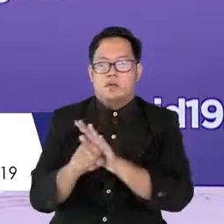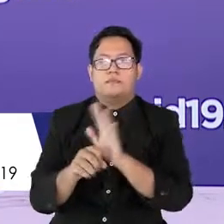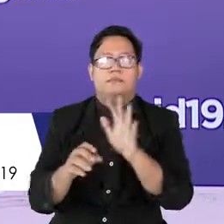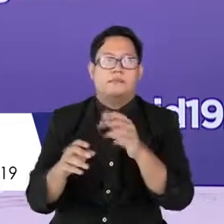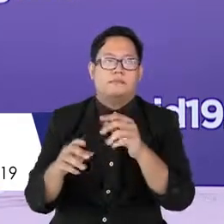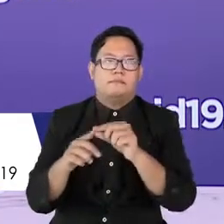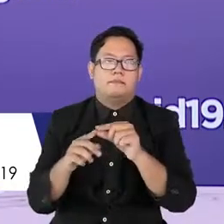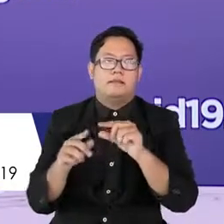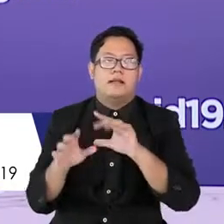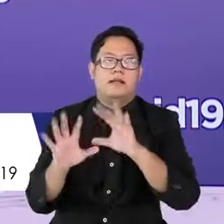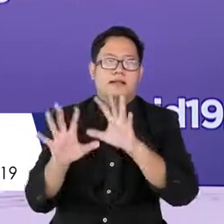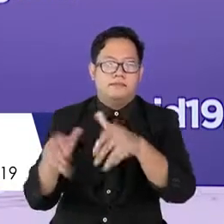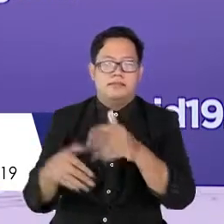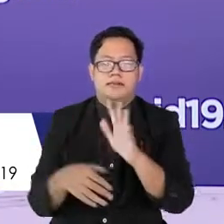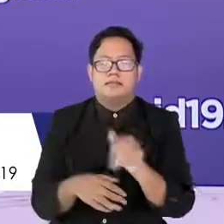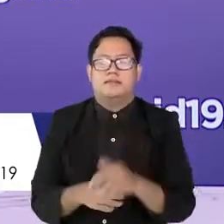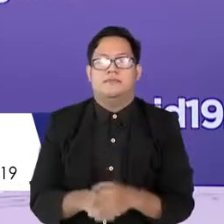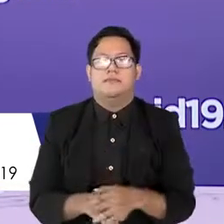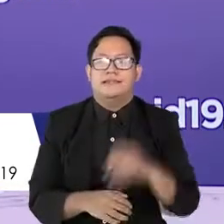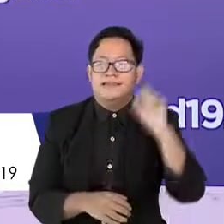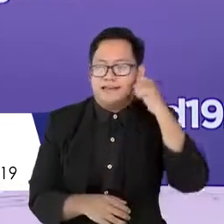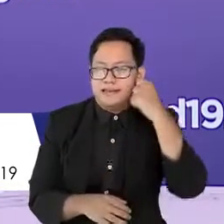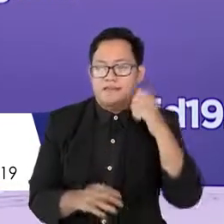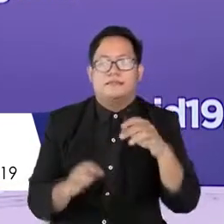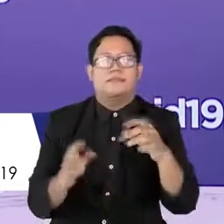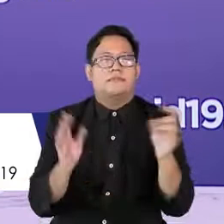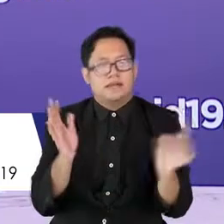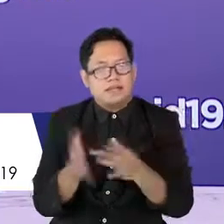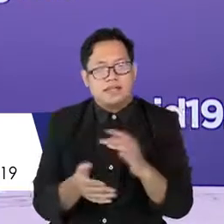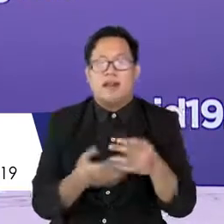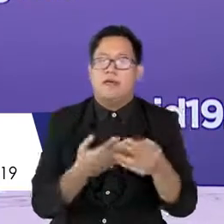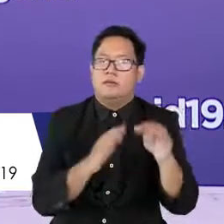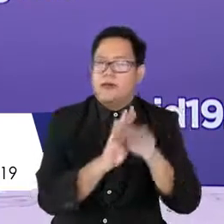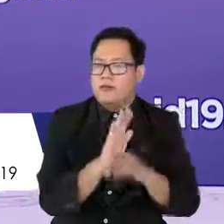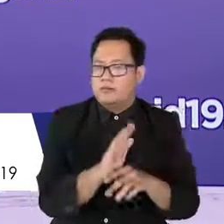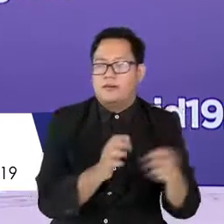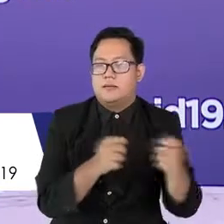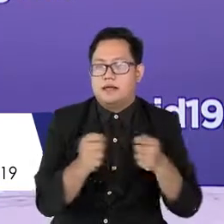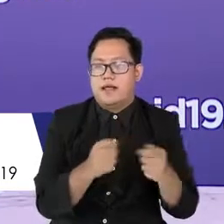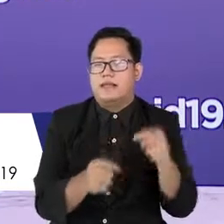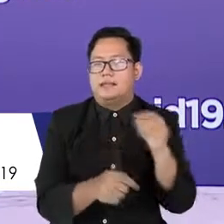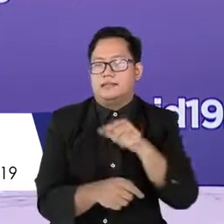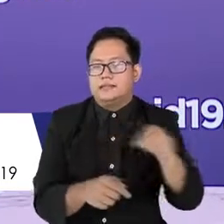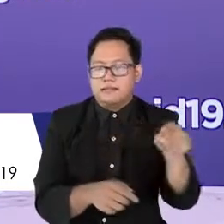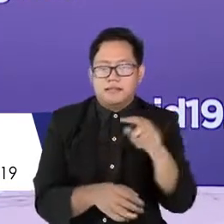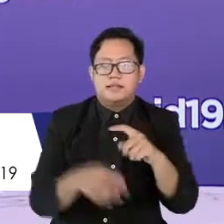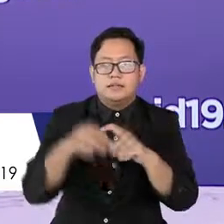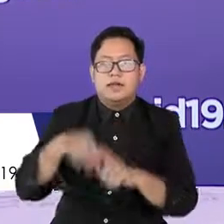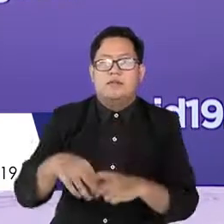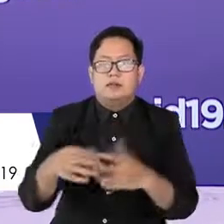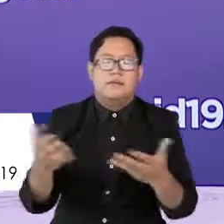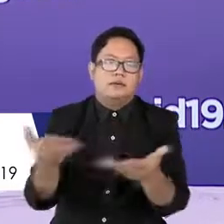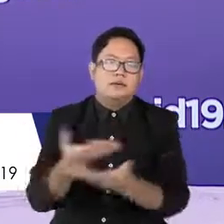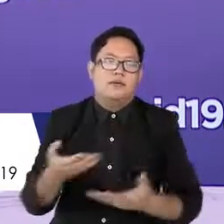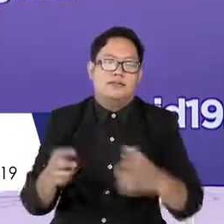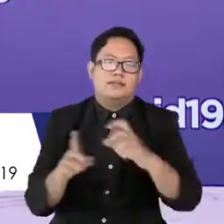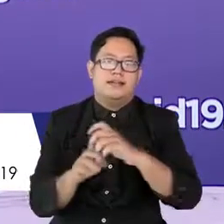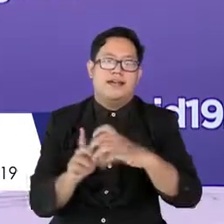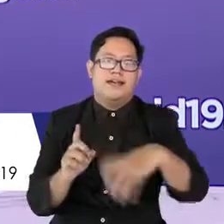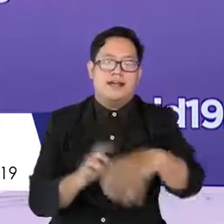pelonggaran tiap butir peraturan dalam ppkm sangat bergantung dengan kondisi daerah yang dapat lebih mudah diketahui